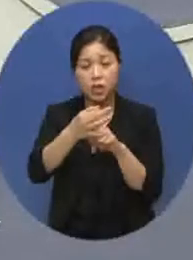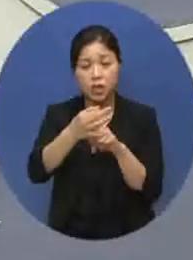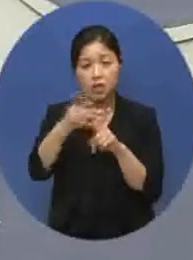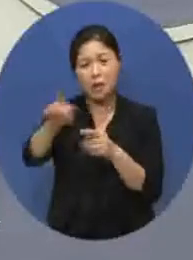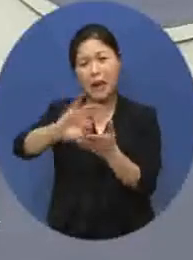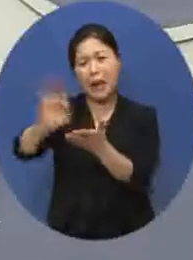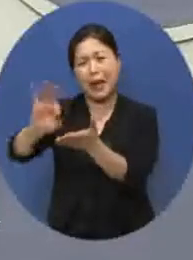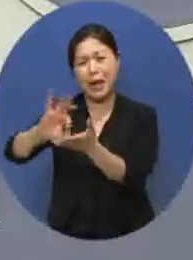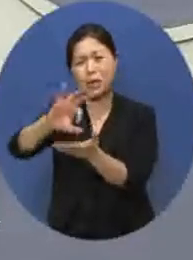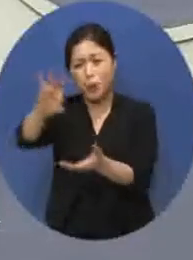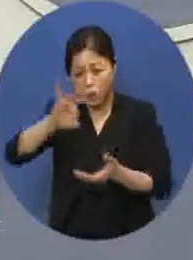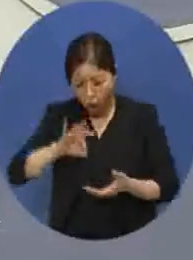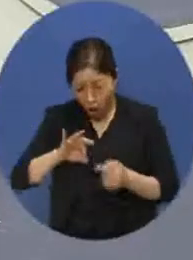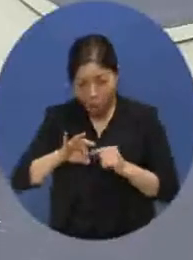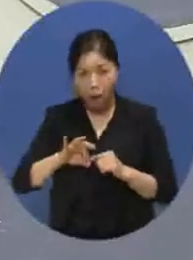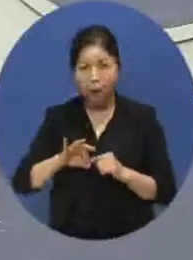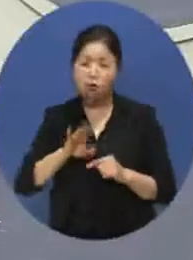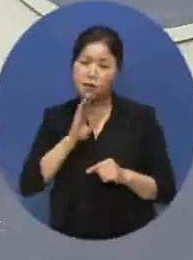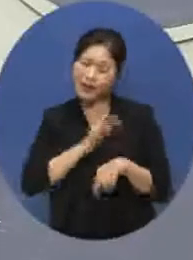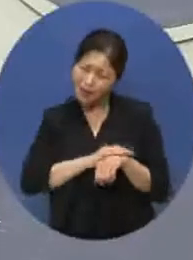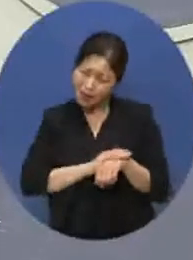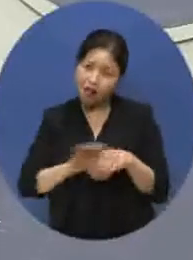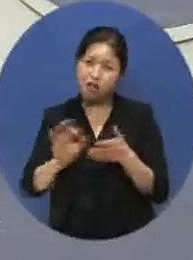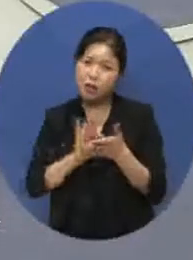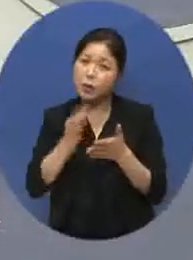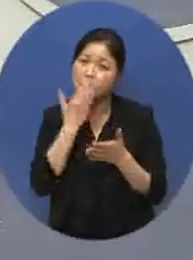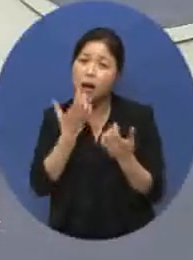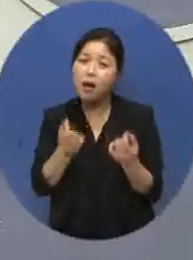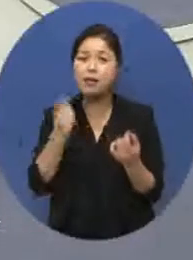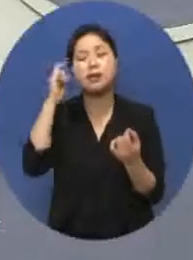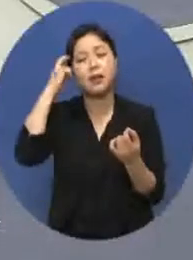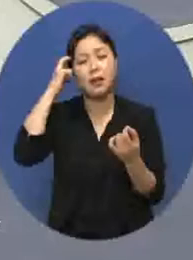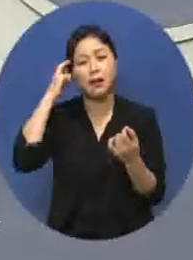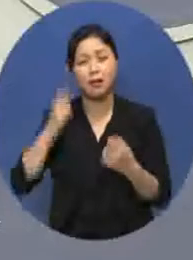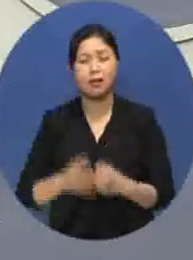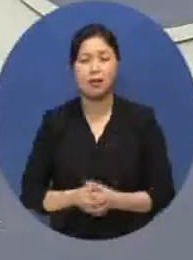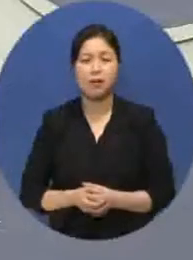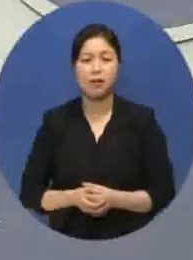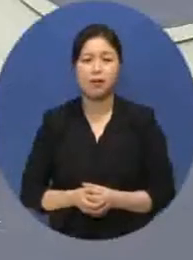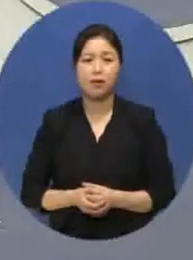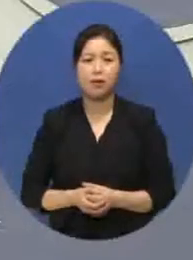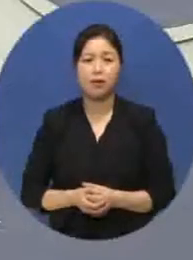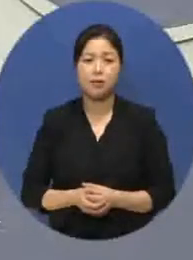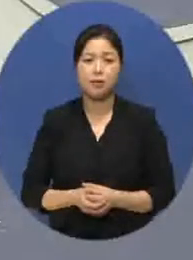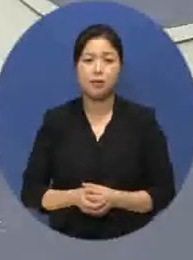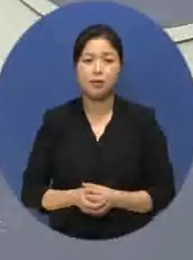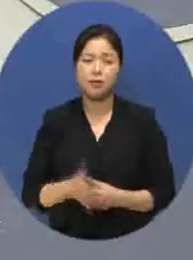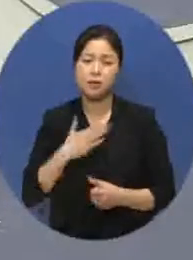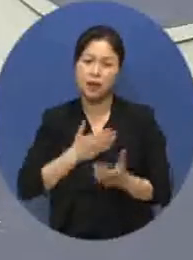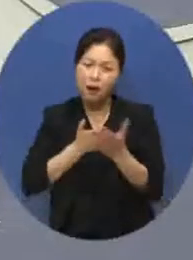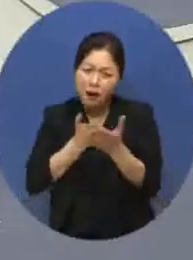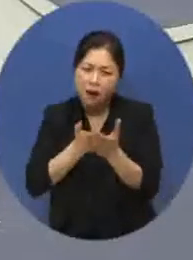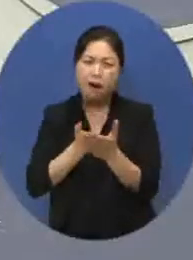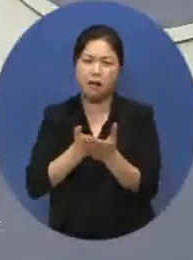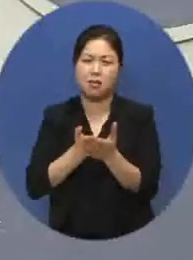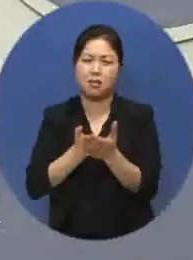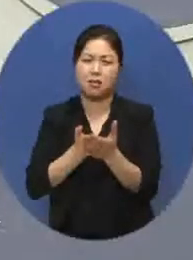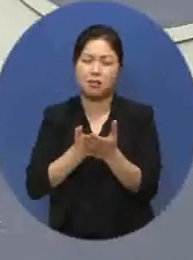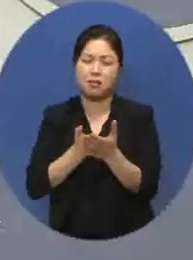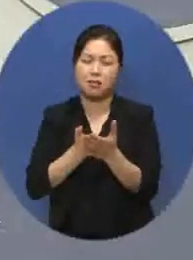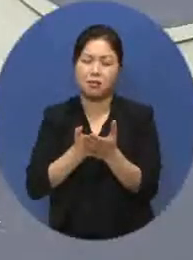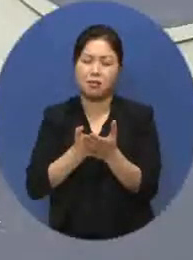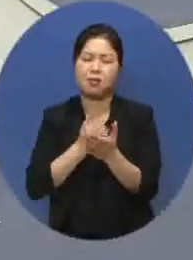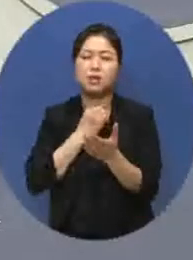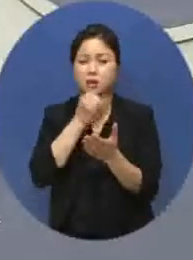진짜 잘 쓰고 싶은 잘 쓸 수 있게 그런 생각이 돼서 그런 쪽을 요구를 하는데